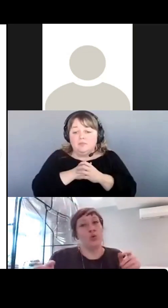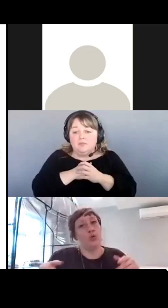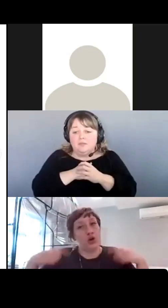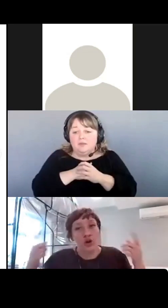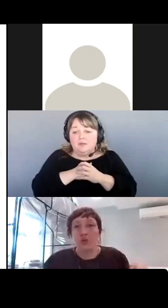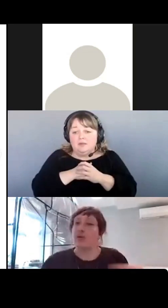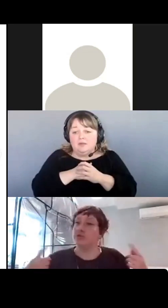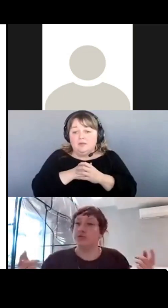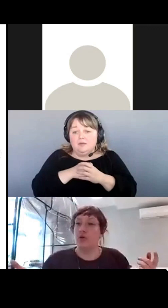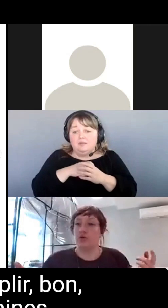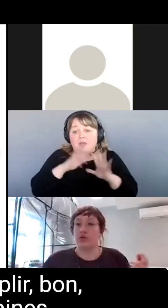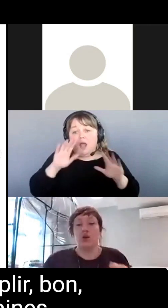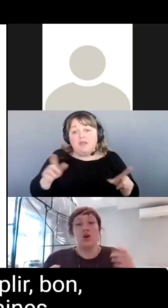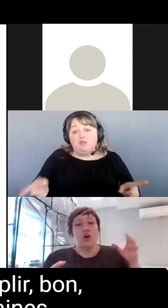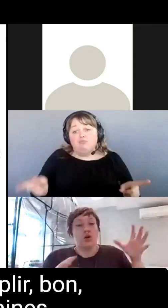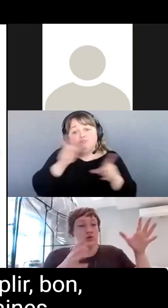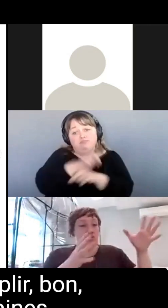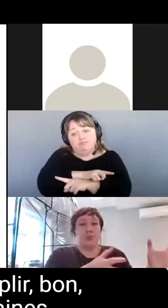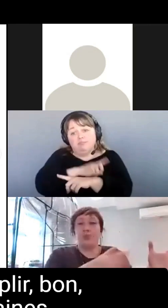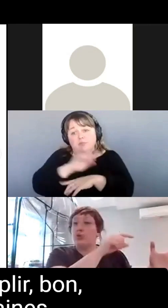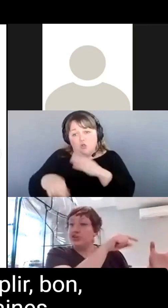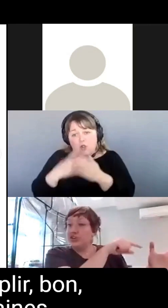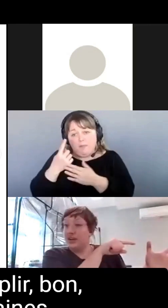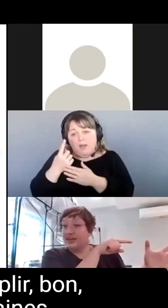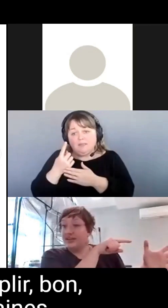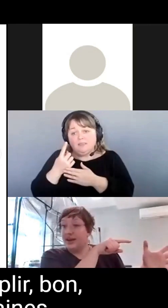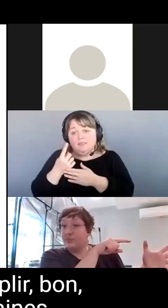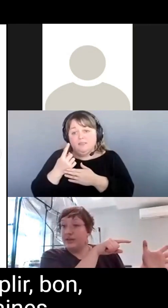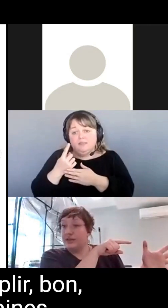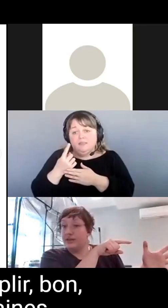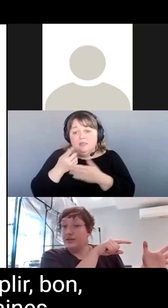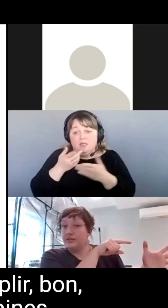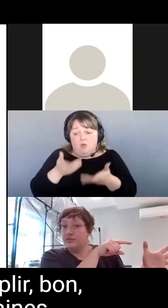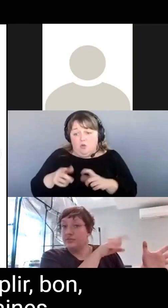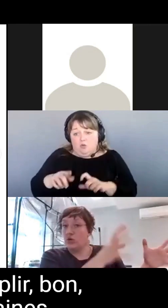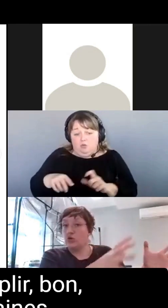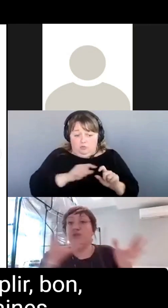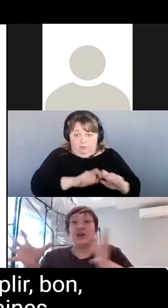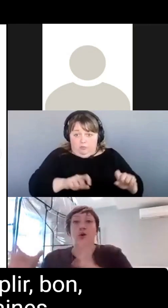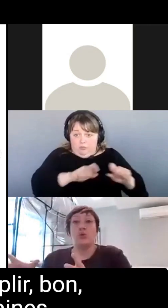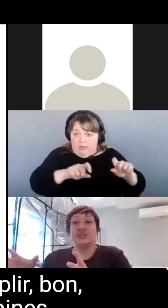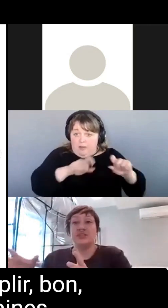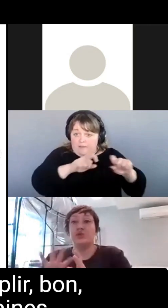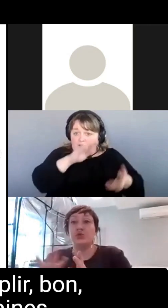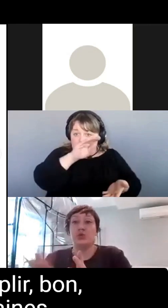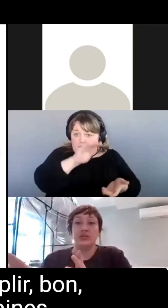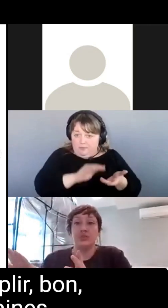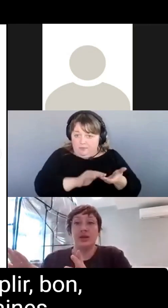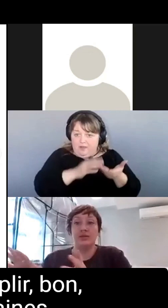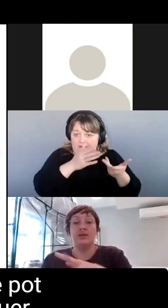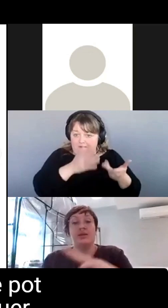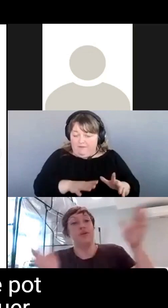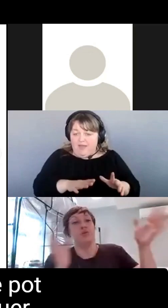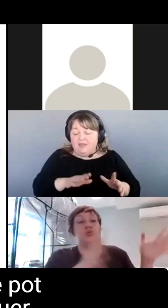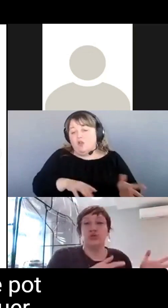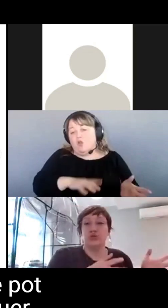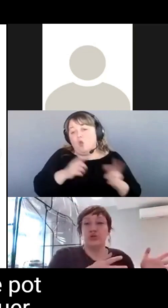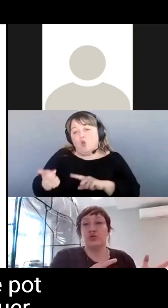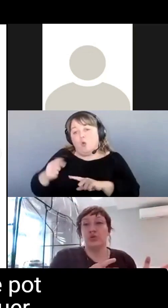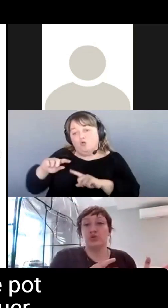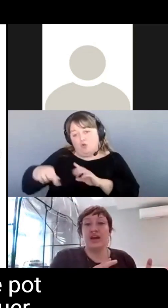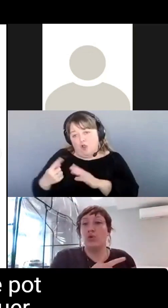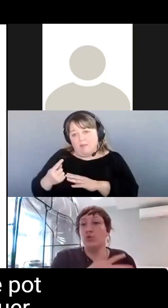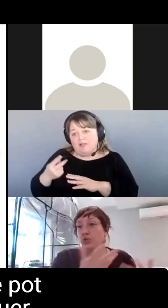on recommence. Donc, ce pot que j'étais en train de remplir, bon, là, je vais le reposer 2-3 semaines, puis